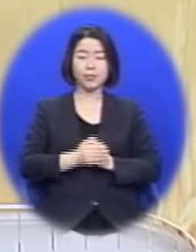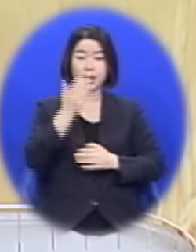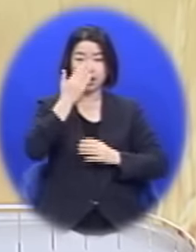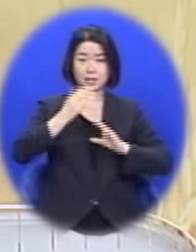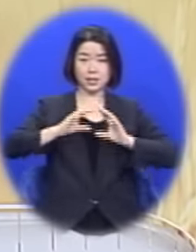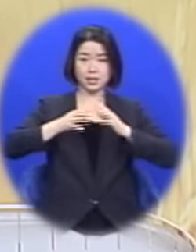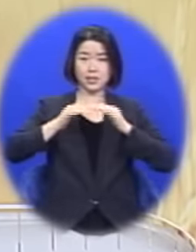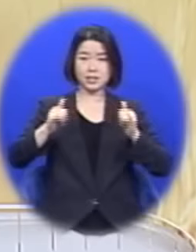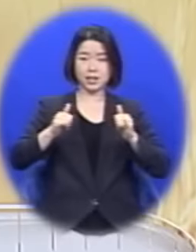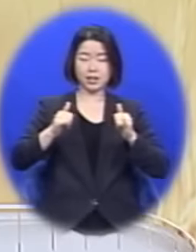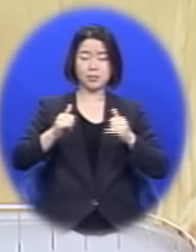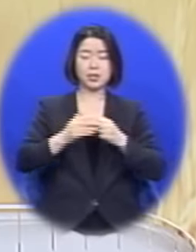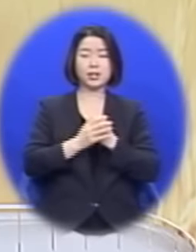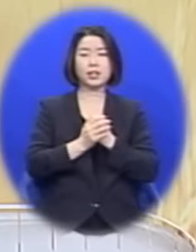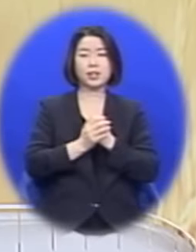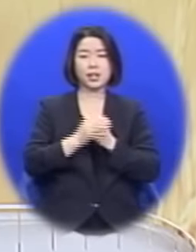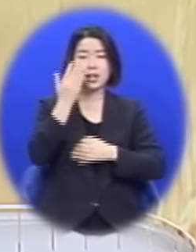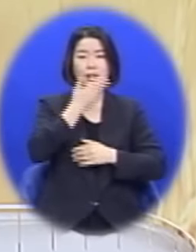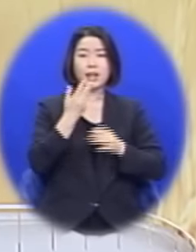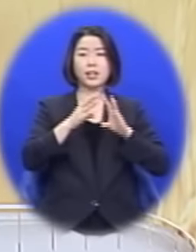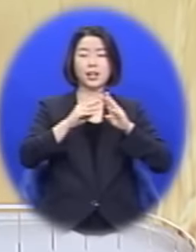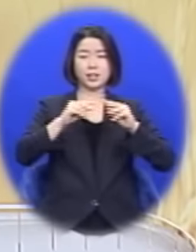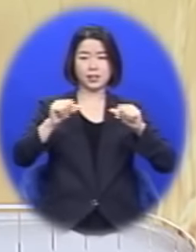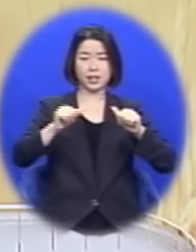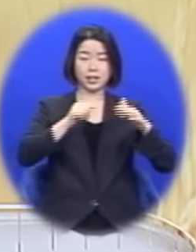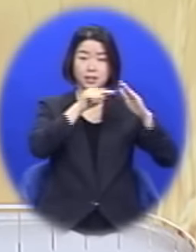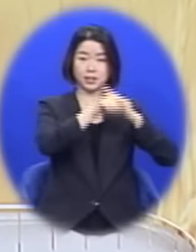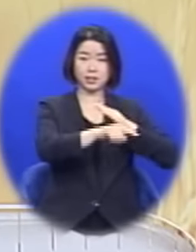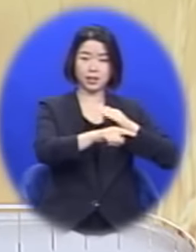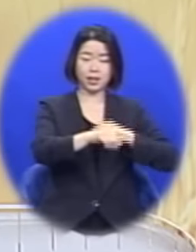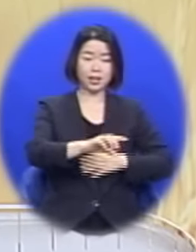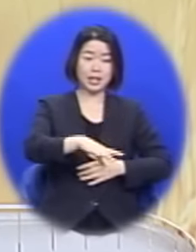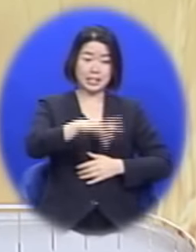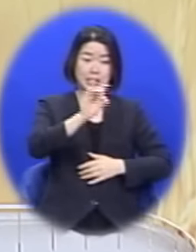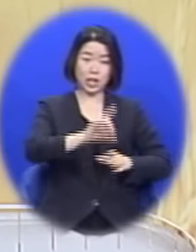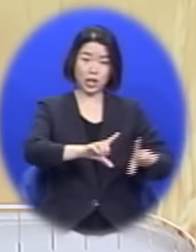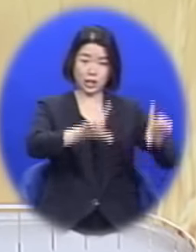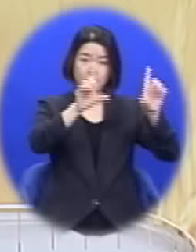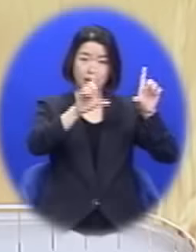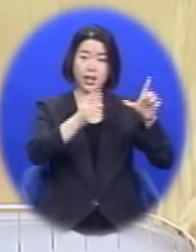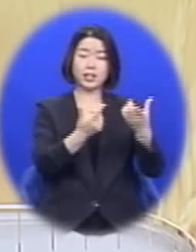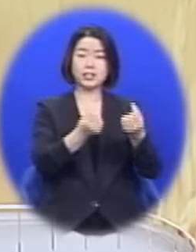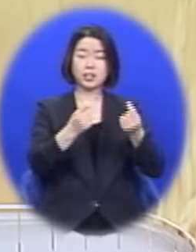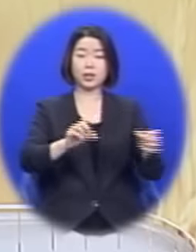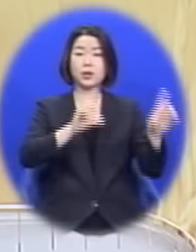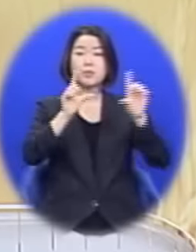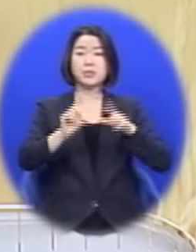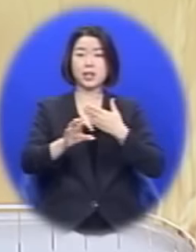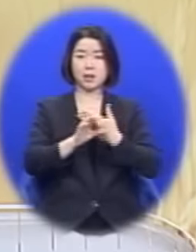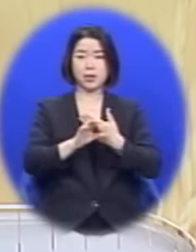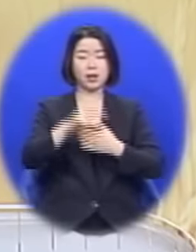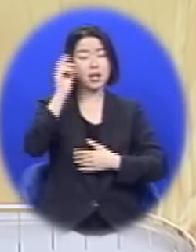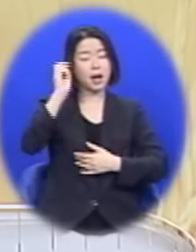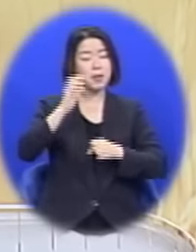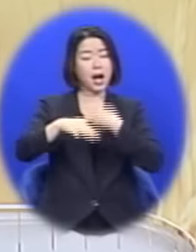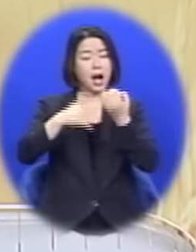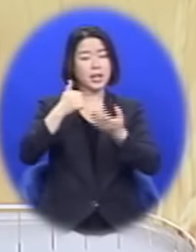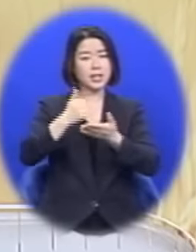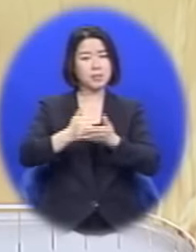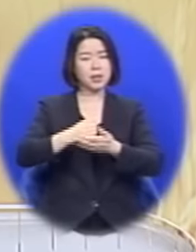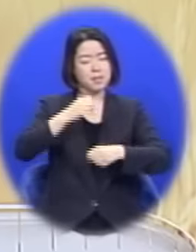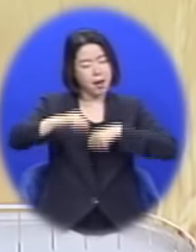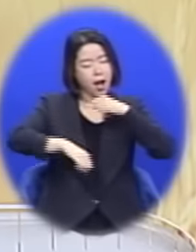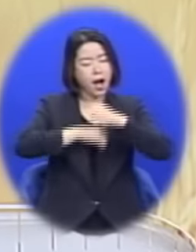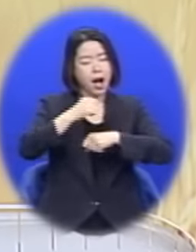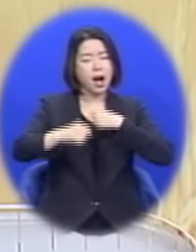이스라엘 백성이 가나안 땅에 들어간 첫 해처럼만 살면, 그러면 하나님이 이스라엘 백성들을 마음껏 복을 주시고 복을 주실